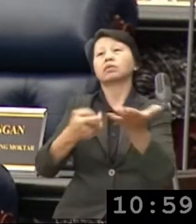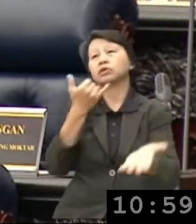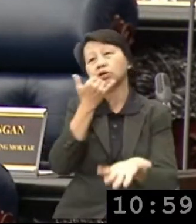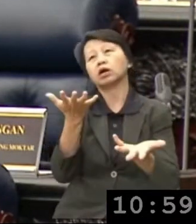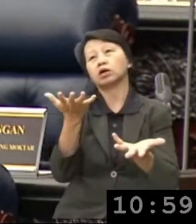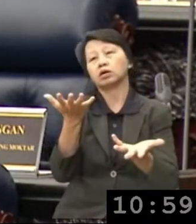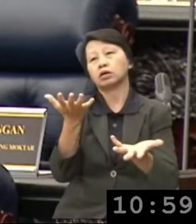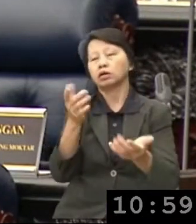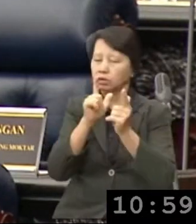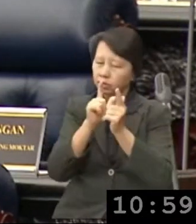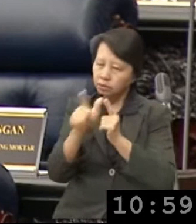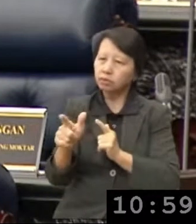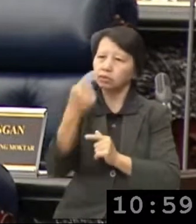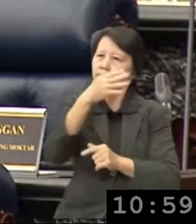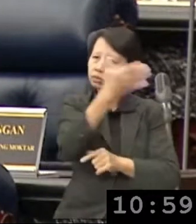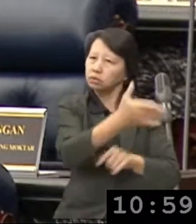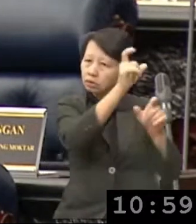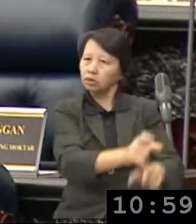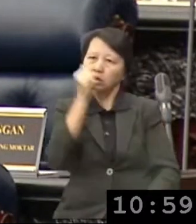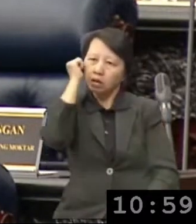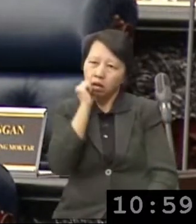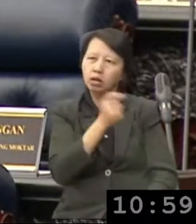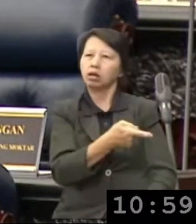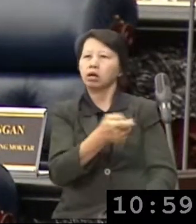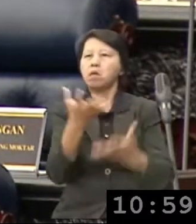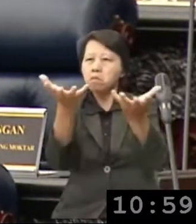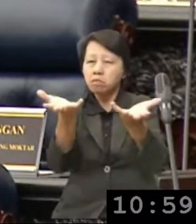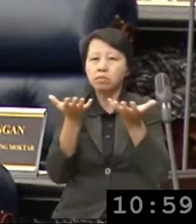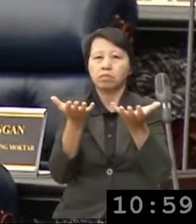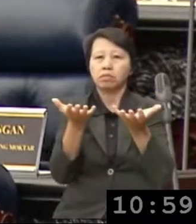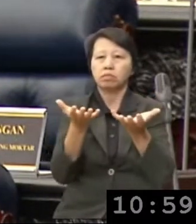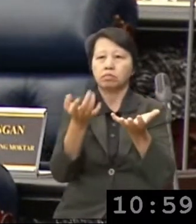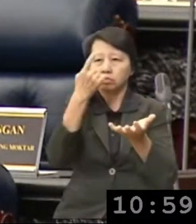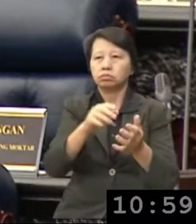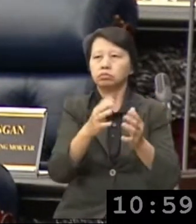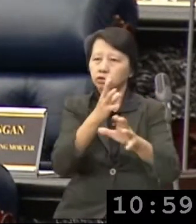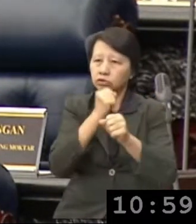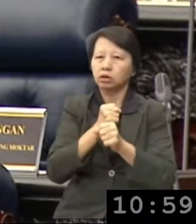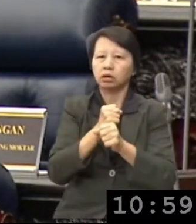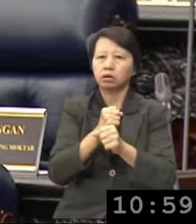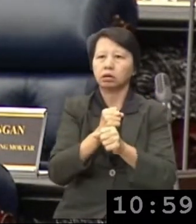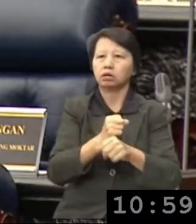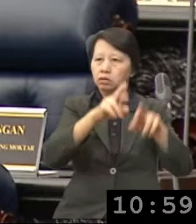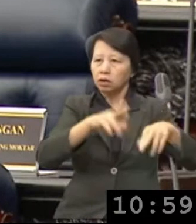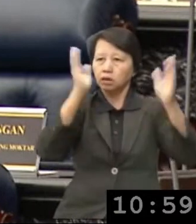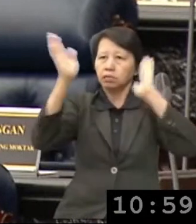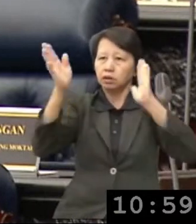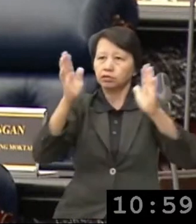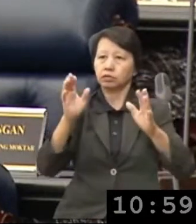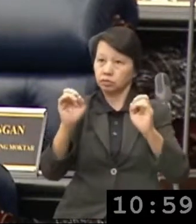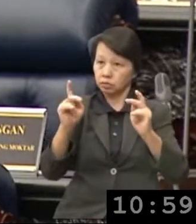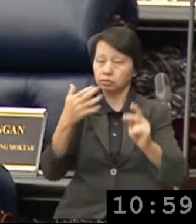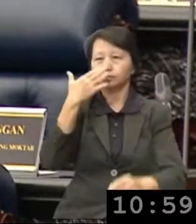ya luluskan untuk warga emas yang memerlukan Keinginan mereka untuk dapat kuarga negara ini Terima kasih